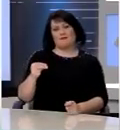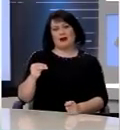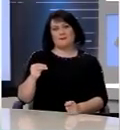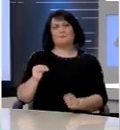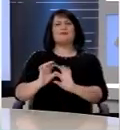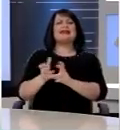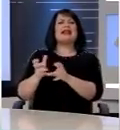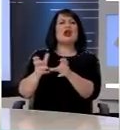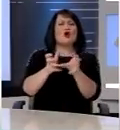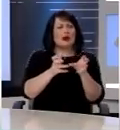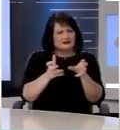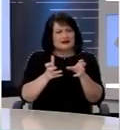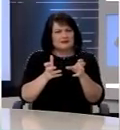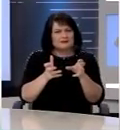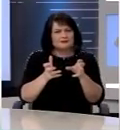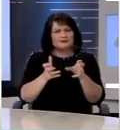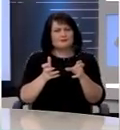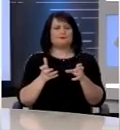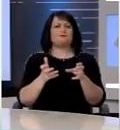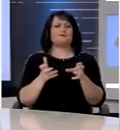μέσων μαζικής ενημέρωσης,